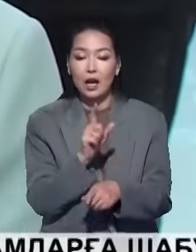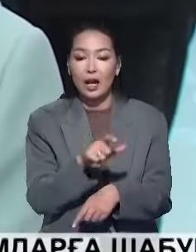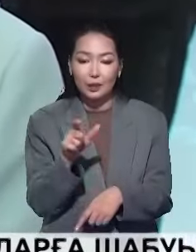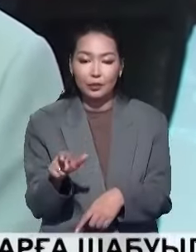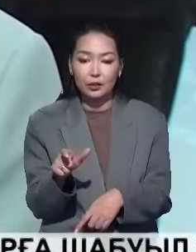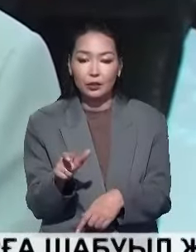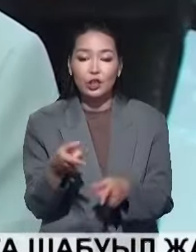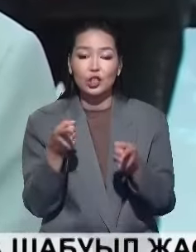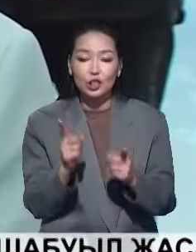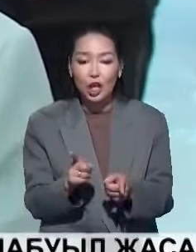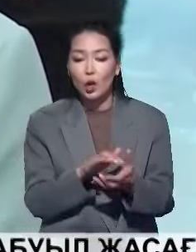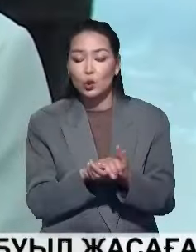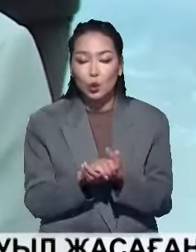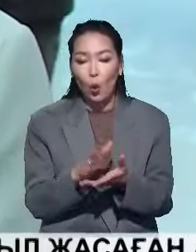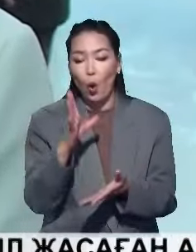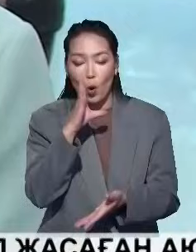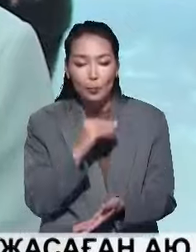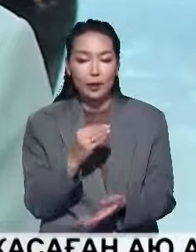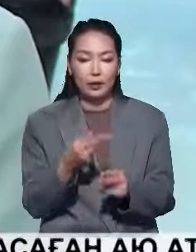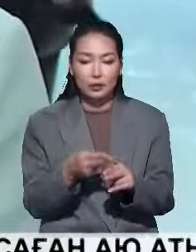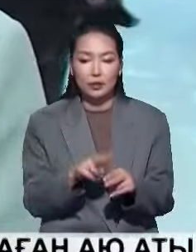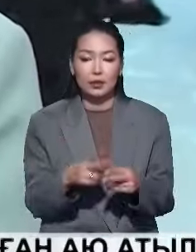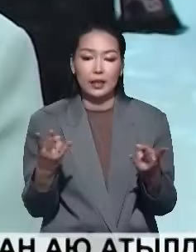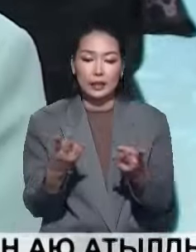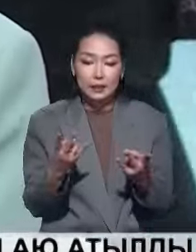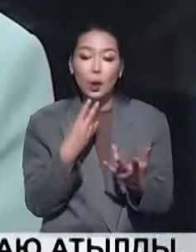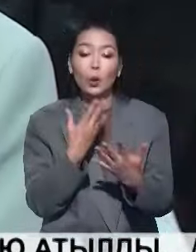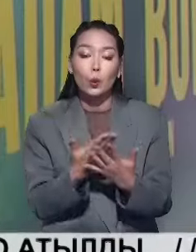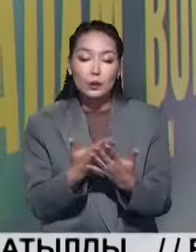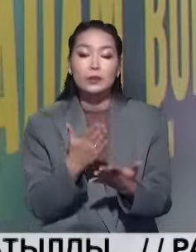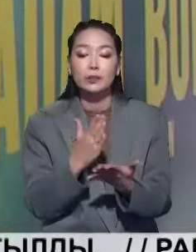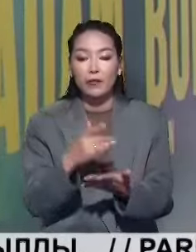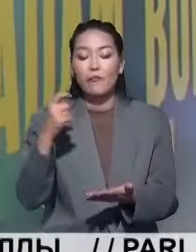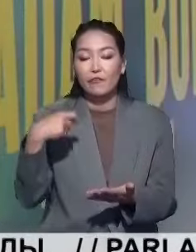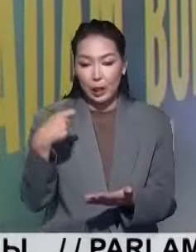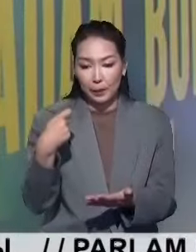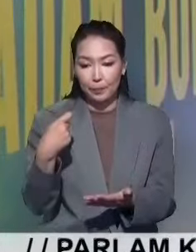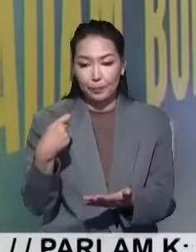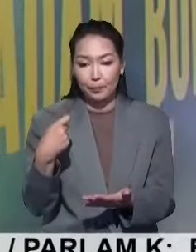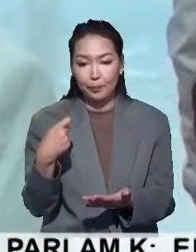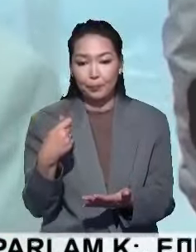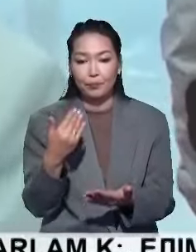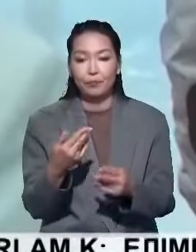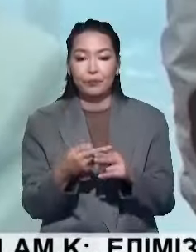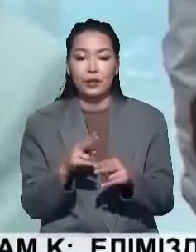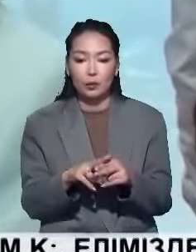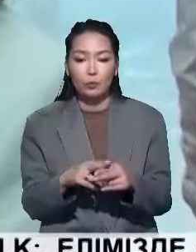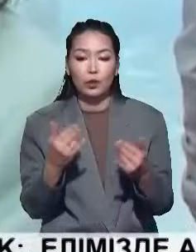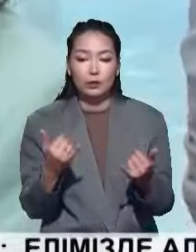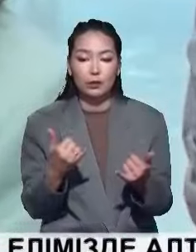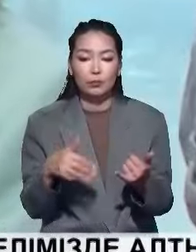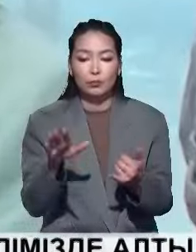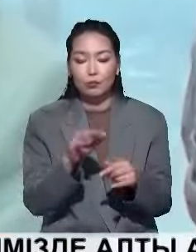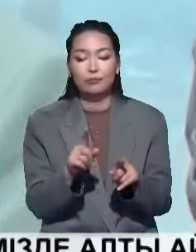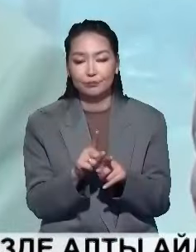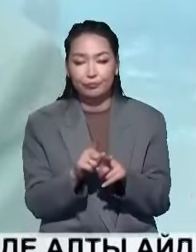адамдардың шынайы дос бола алу керектігін көрсететін фильм. Әке мен бала арасында қарым-қатынас. Бұл жалғыз біздің